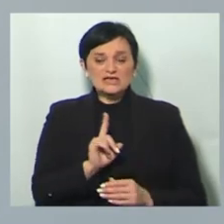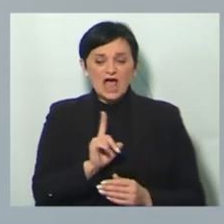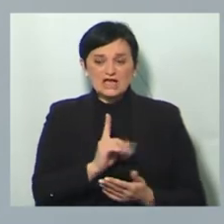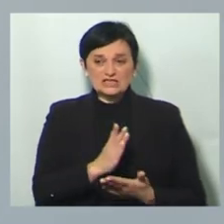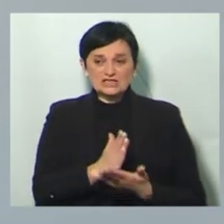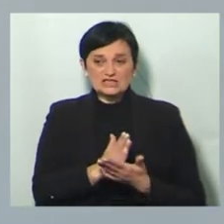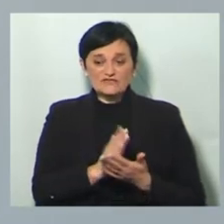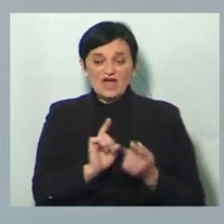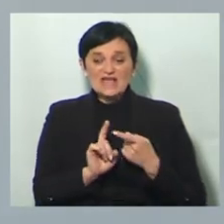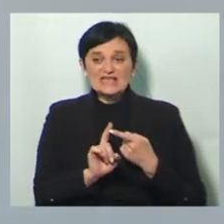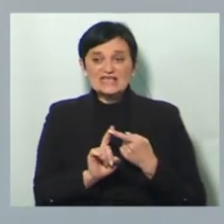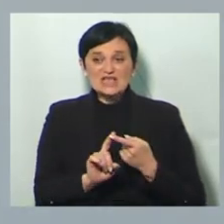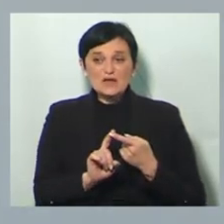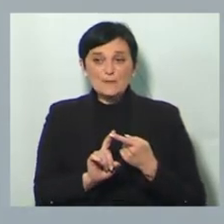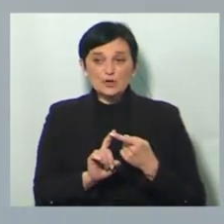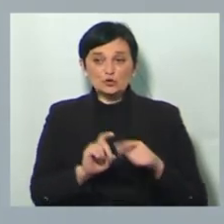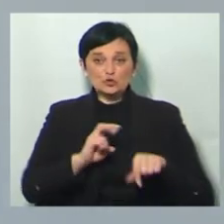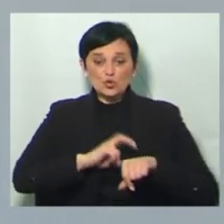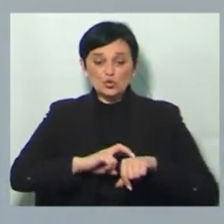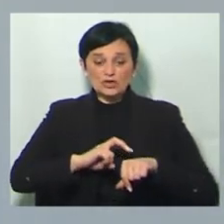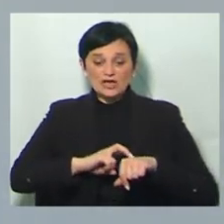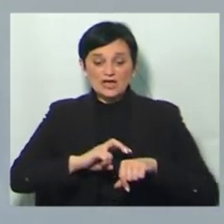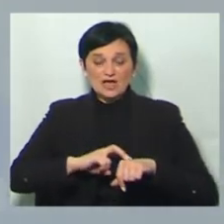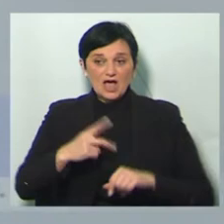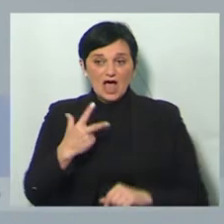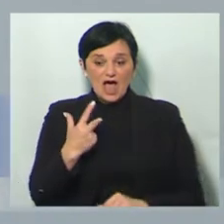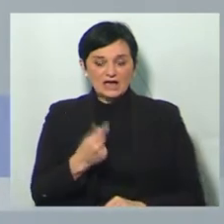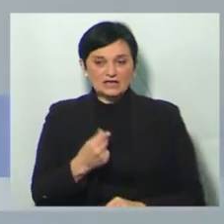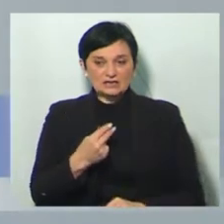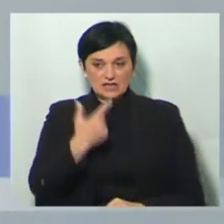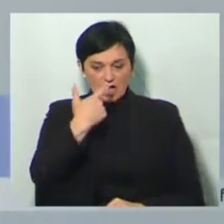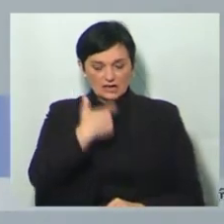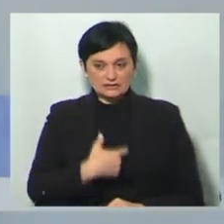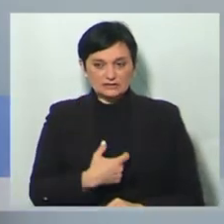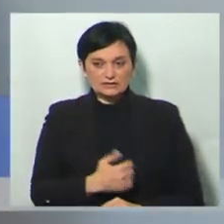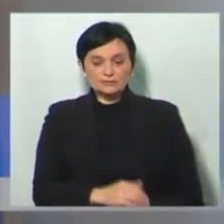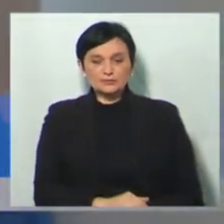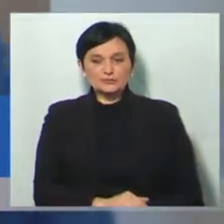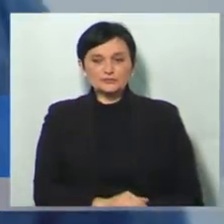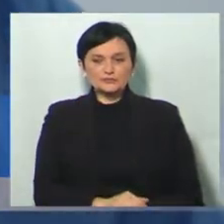ვარ ინფექციურის ექთანი. Კარგი, ძალიან კარგი.